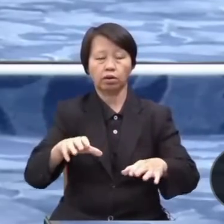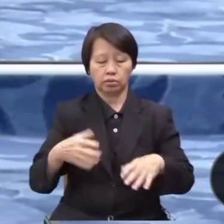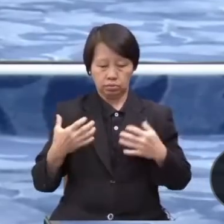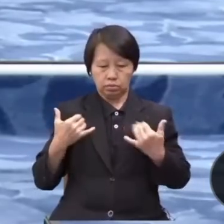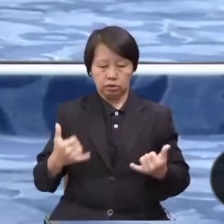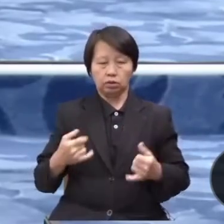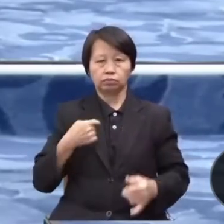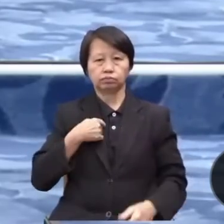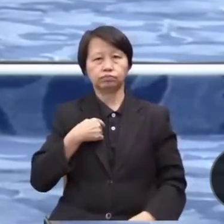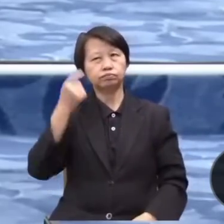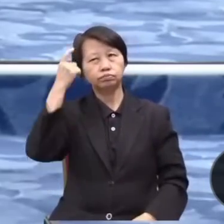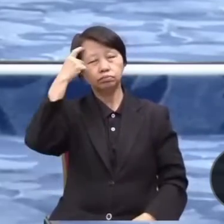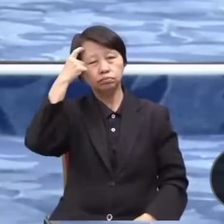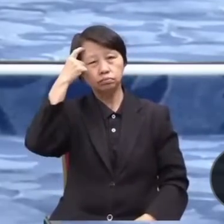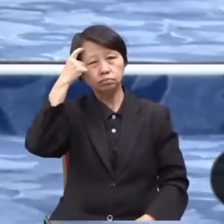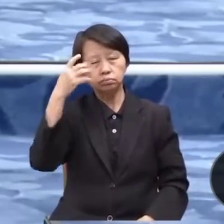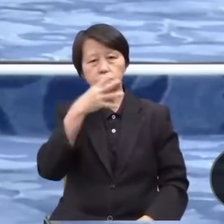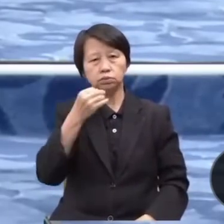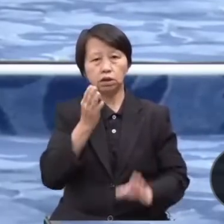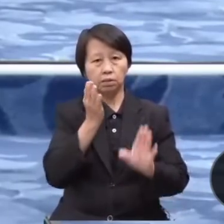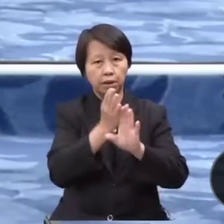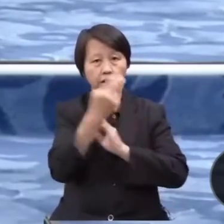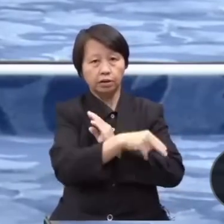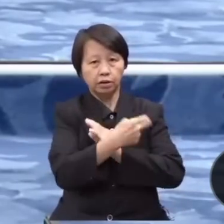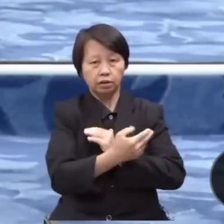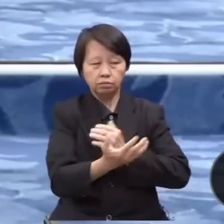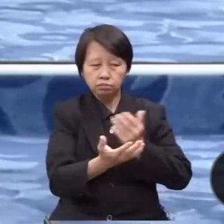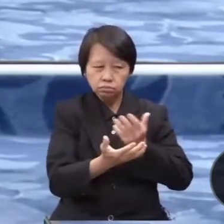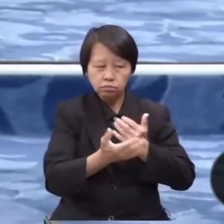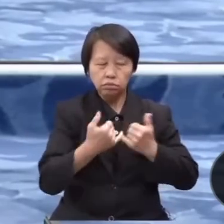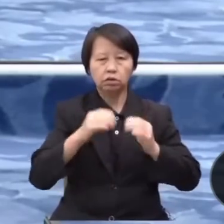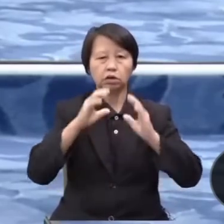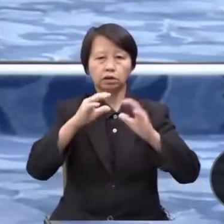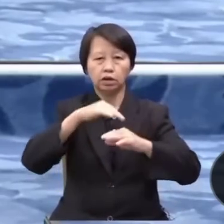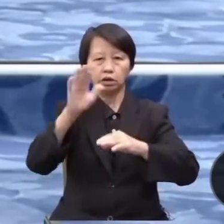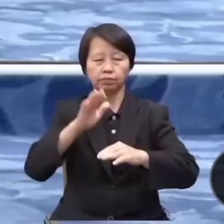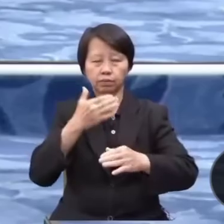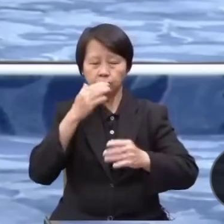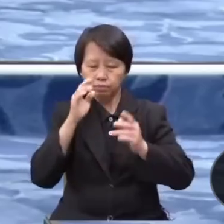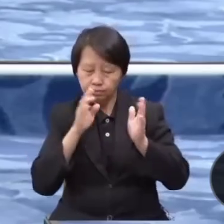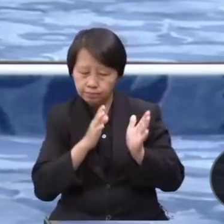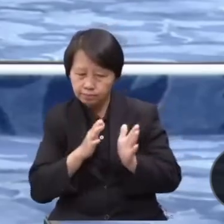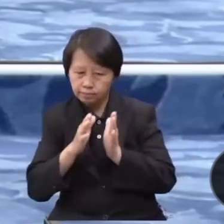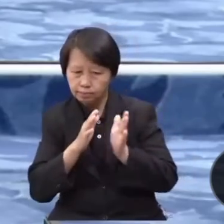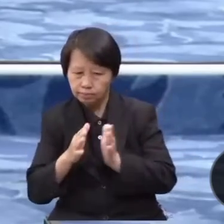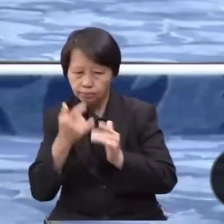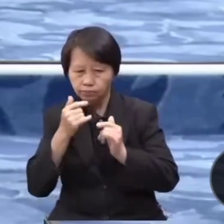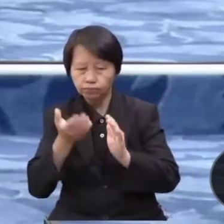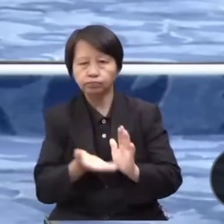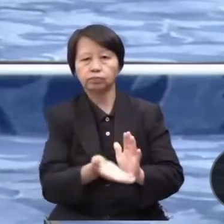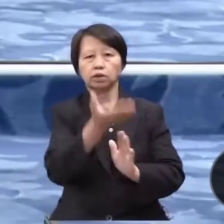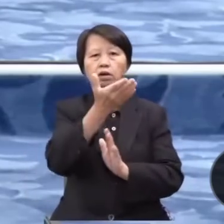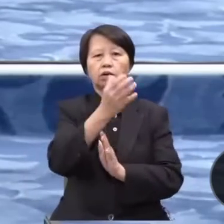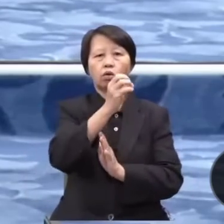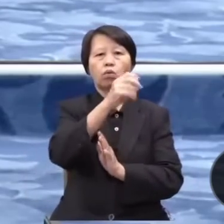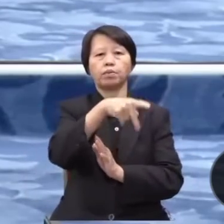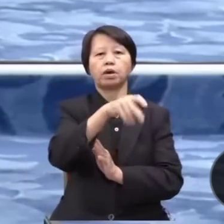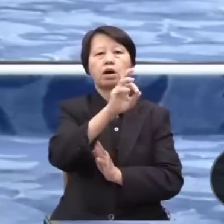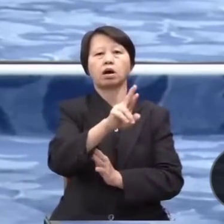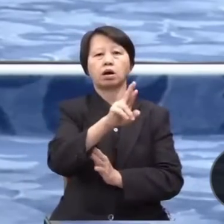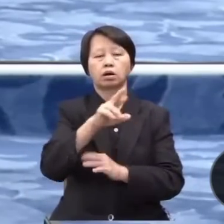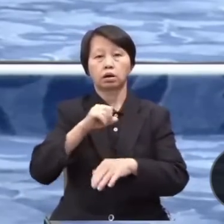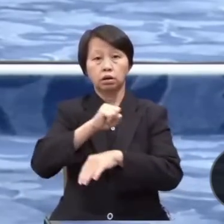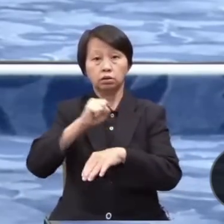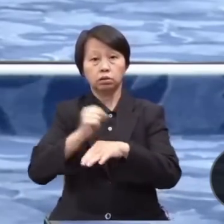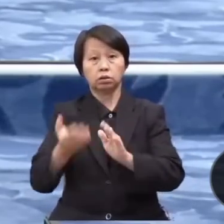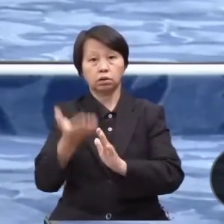ini pandangan kita dan Bank Negara adalah cara lebih teliti berhemah untuk naikkan kadar faedah.